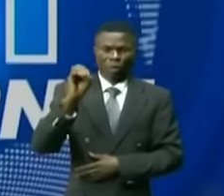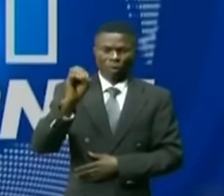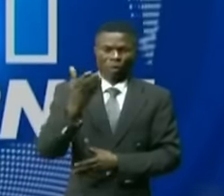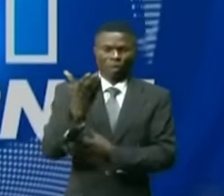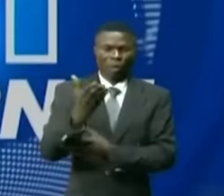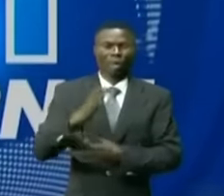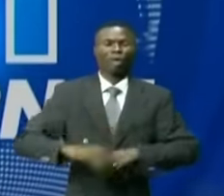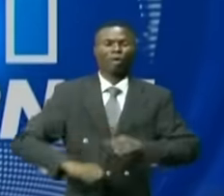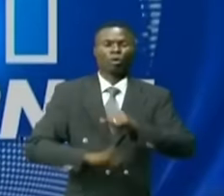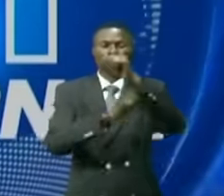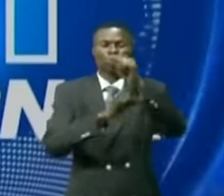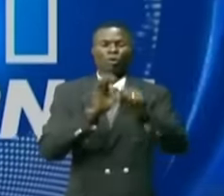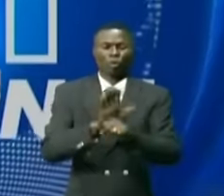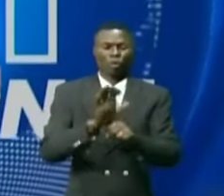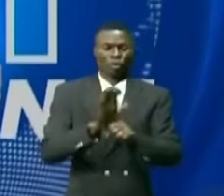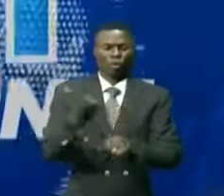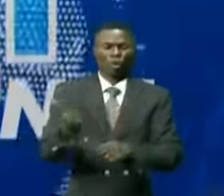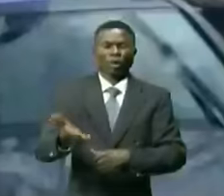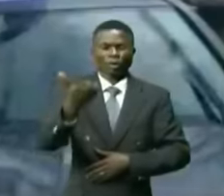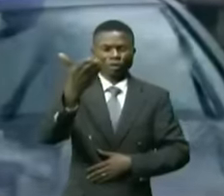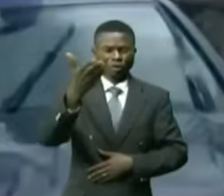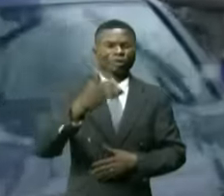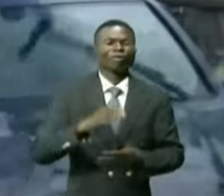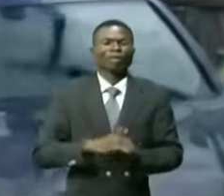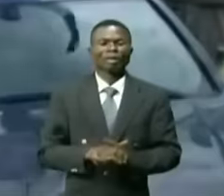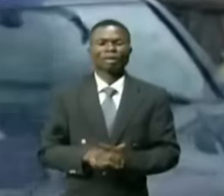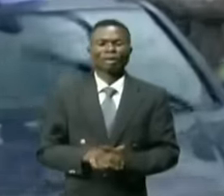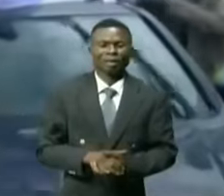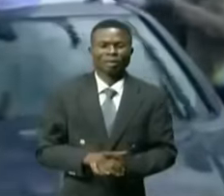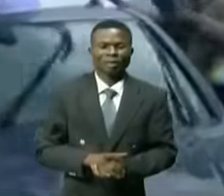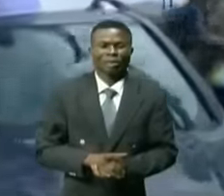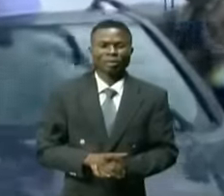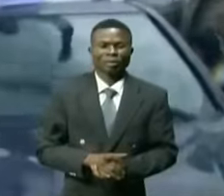porté en triomphe. Commentaire Sylvie Moeb.